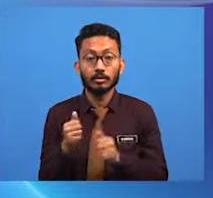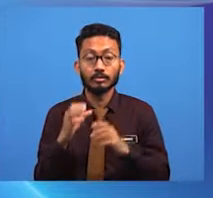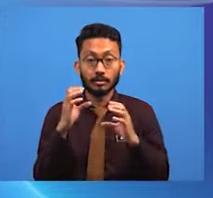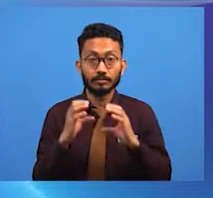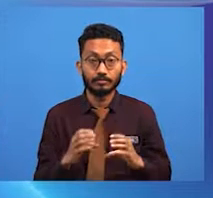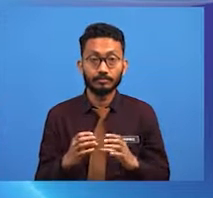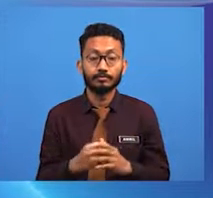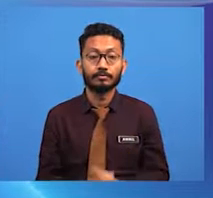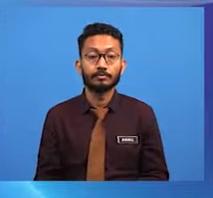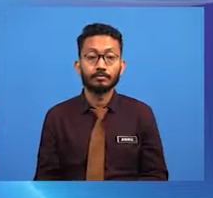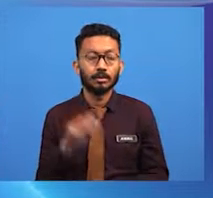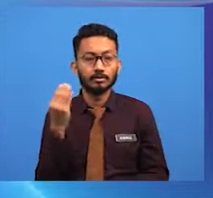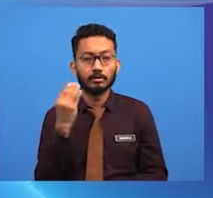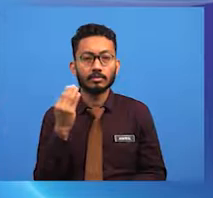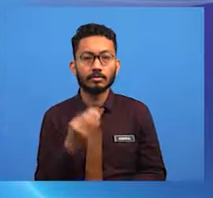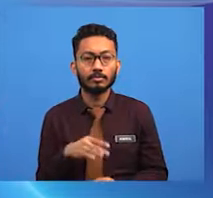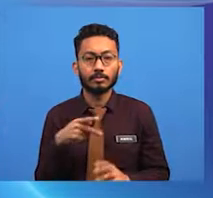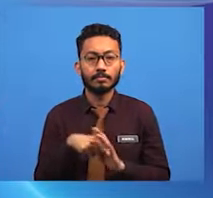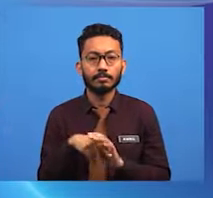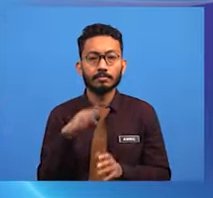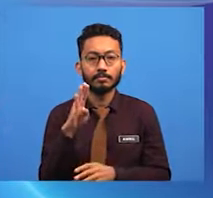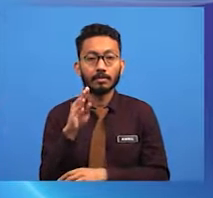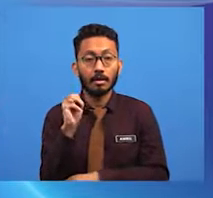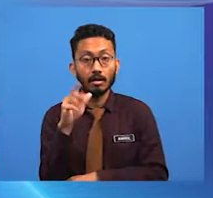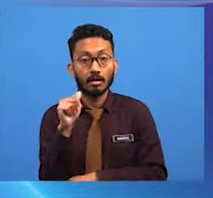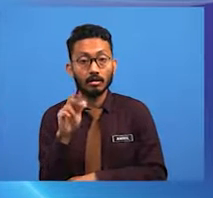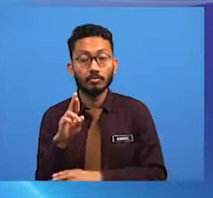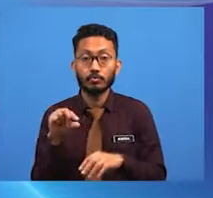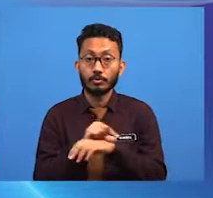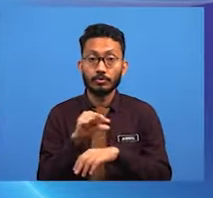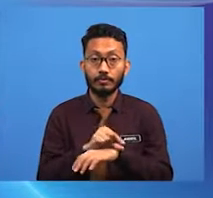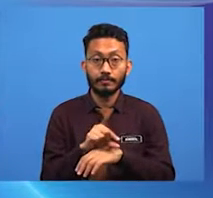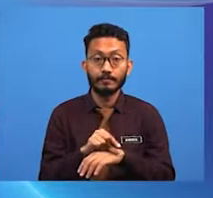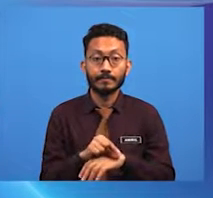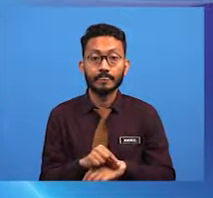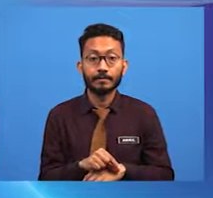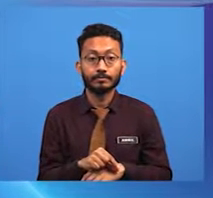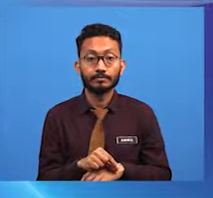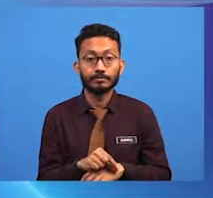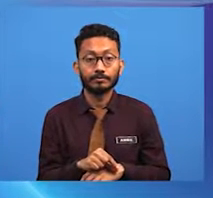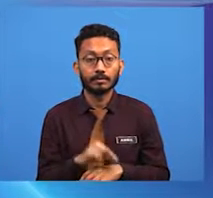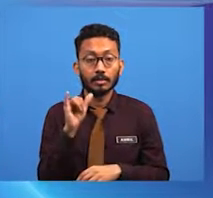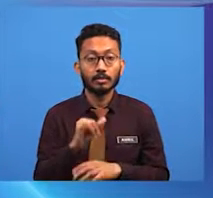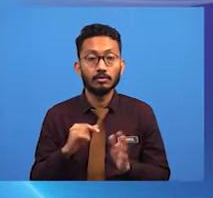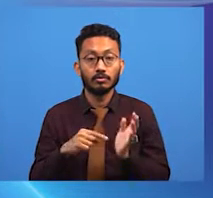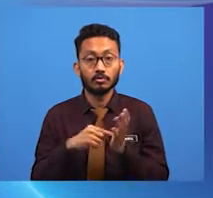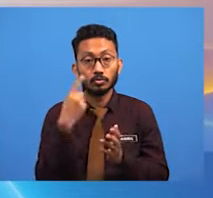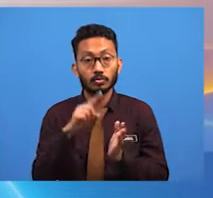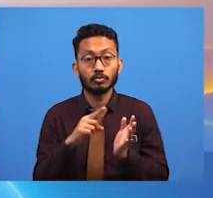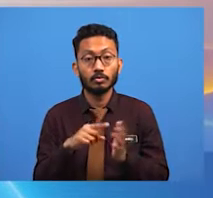Kebiasaannya, pemalar digunakan dalam pengaturcaraan yang melibatkan pengiraan